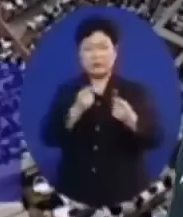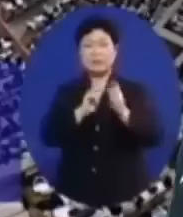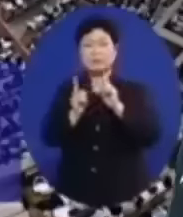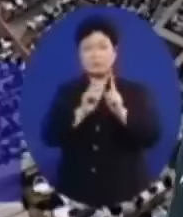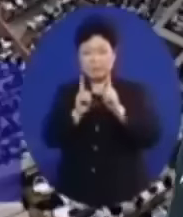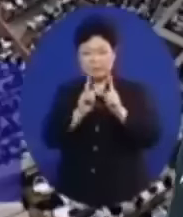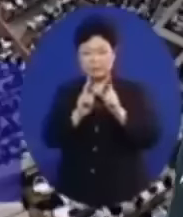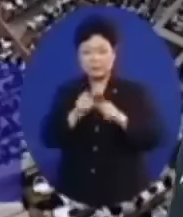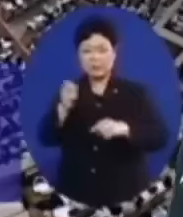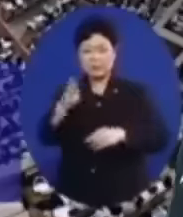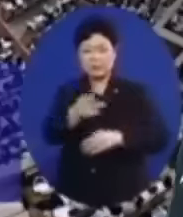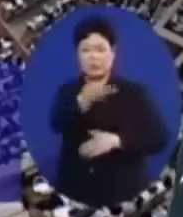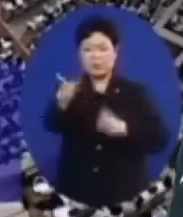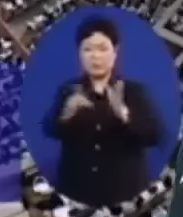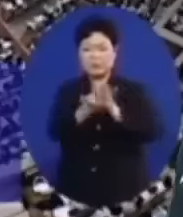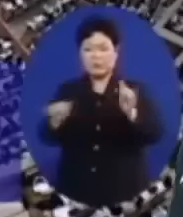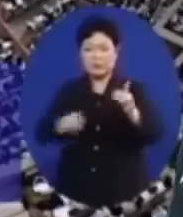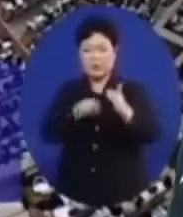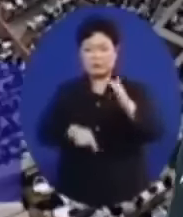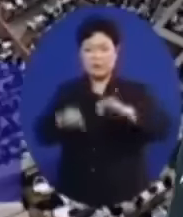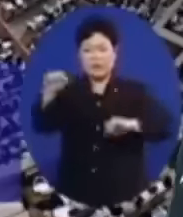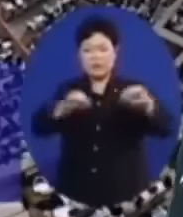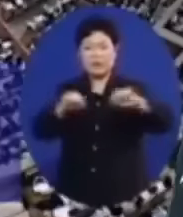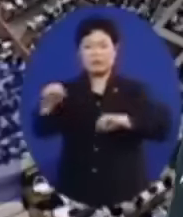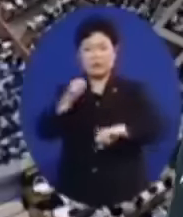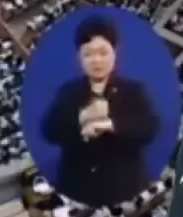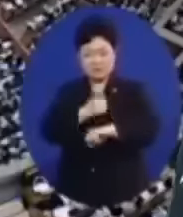말씀이 또한 너희 믿는 자 가운데서 역사하느니라.